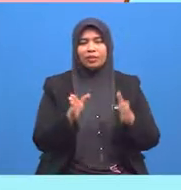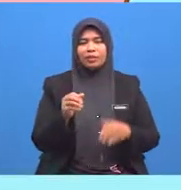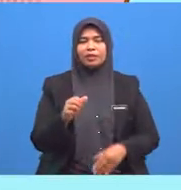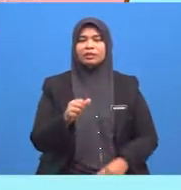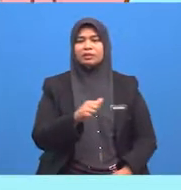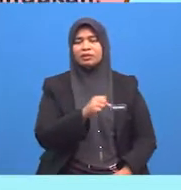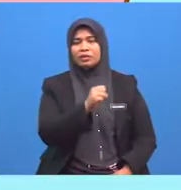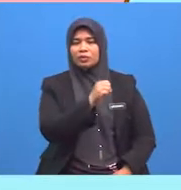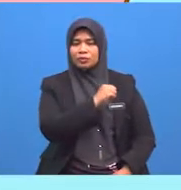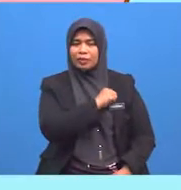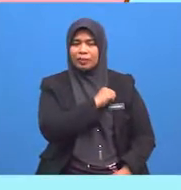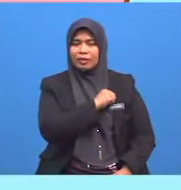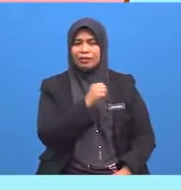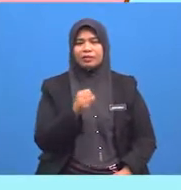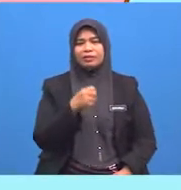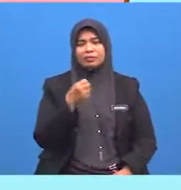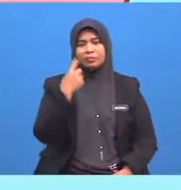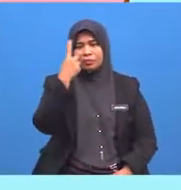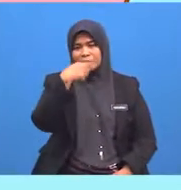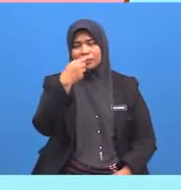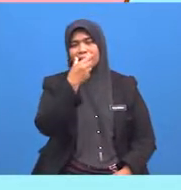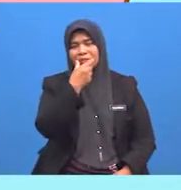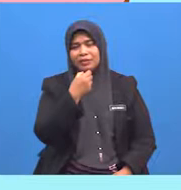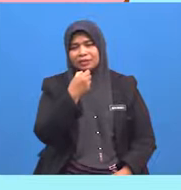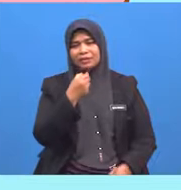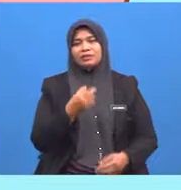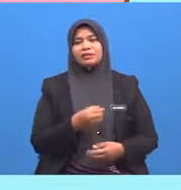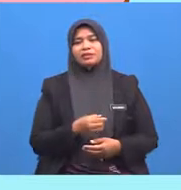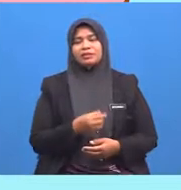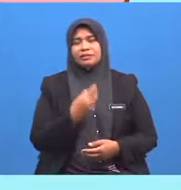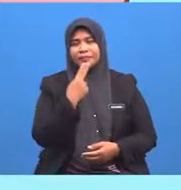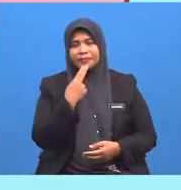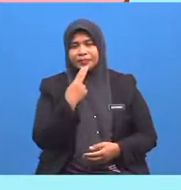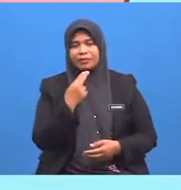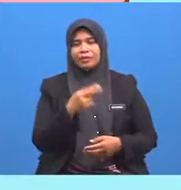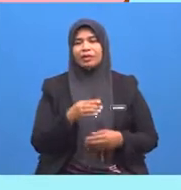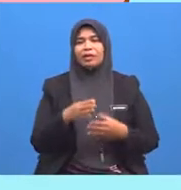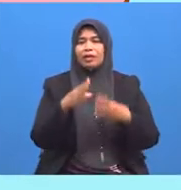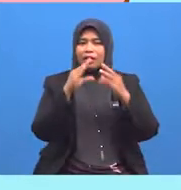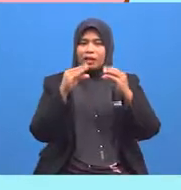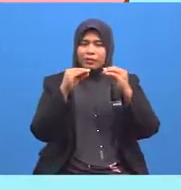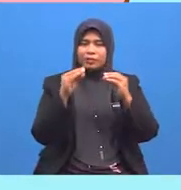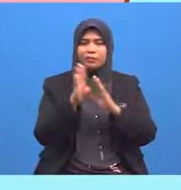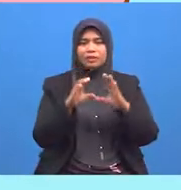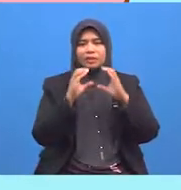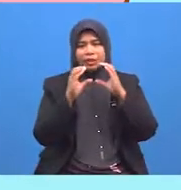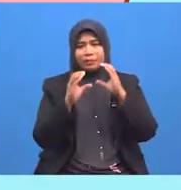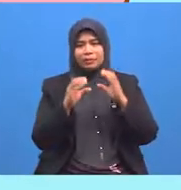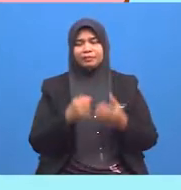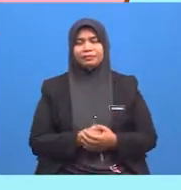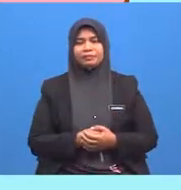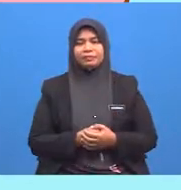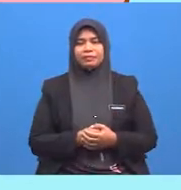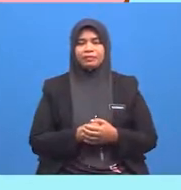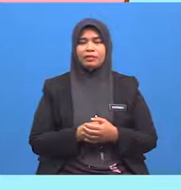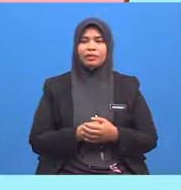sejak sebelum manismu ke dalam mah lembut dalam percakapan Baginda tetap nelayan semua musuhnya dengan